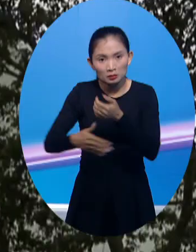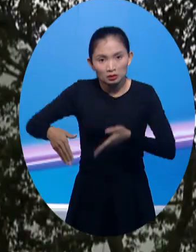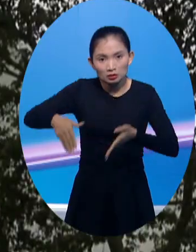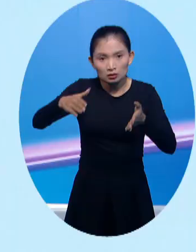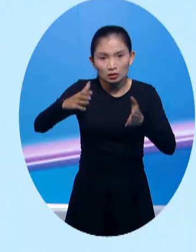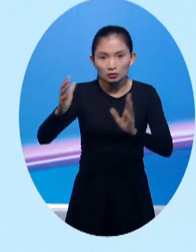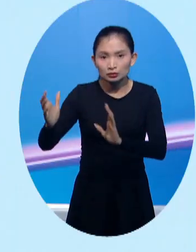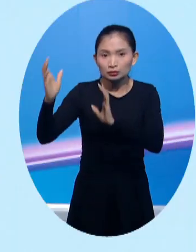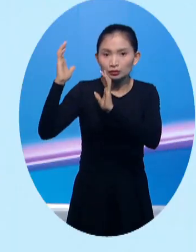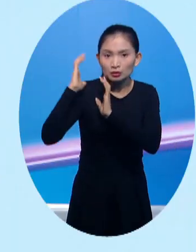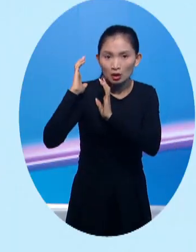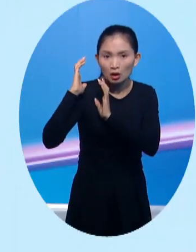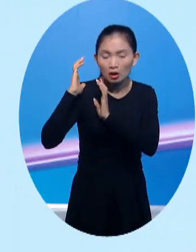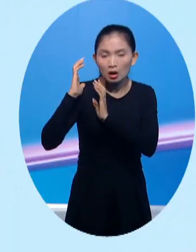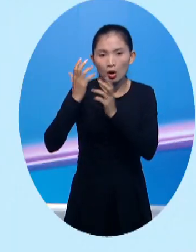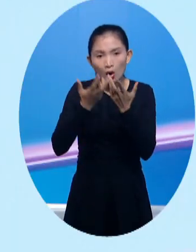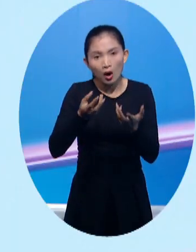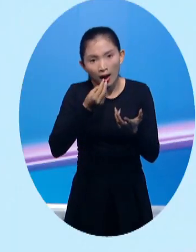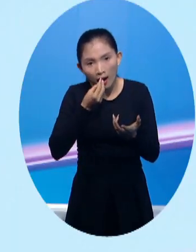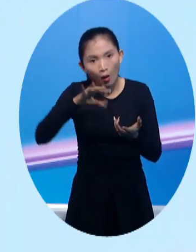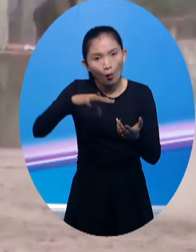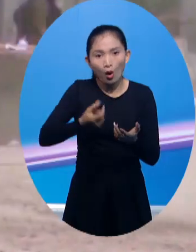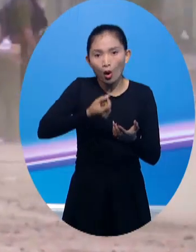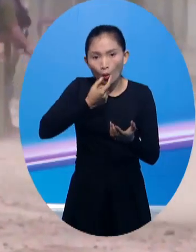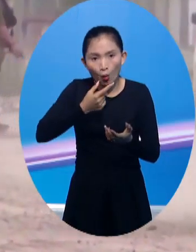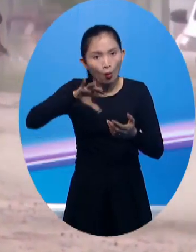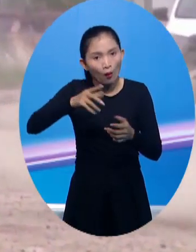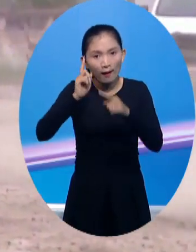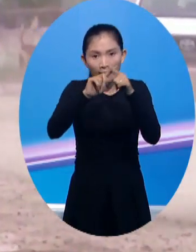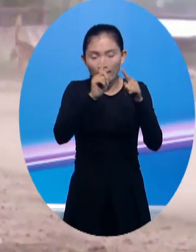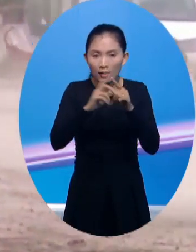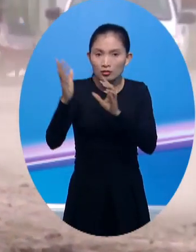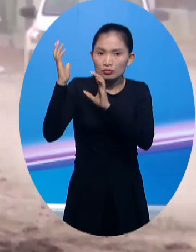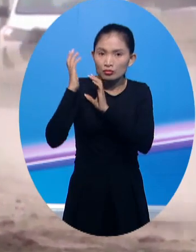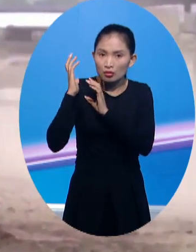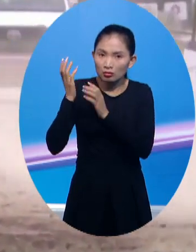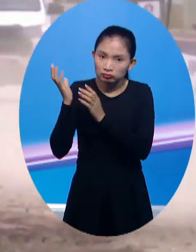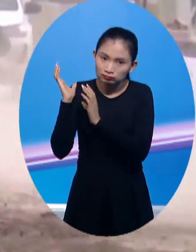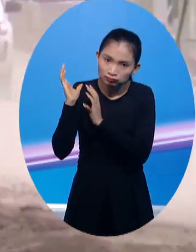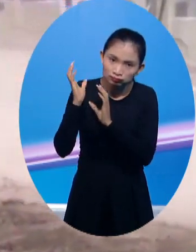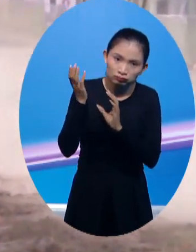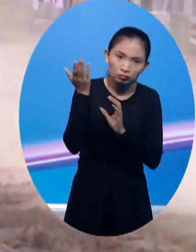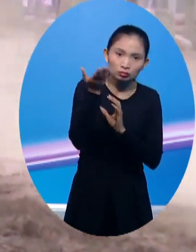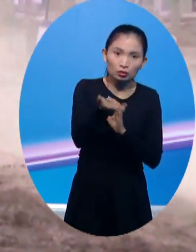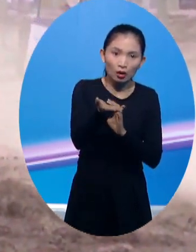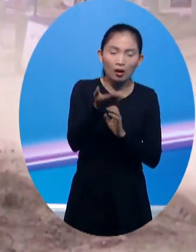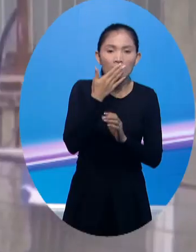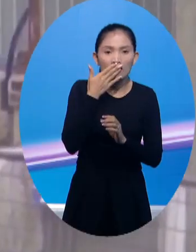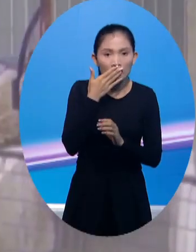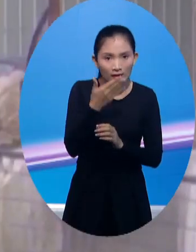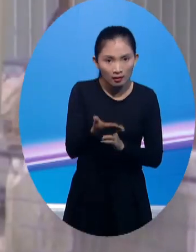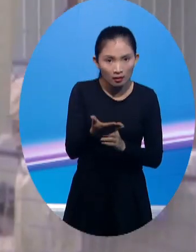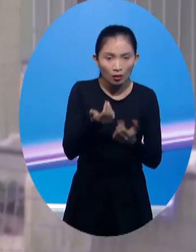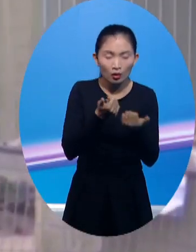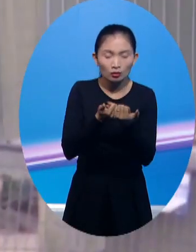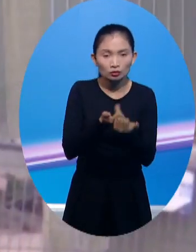gaza oce cũng nhấn mạnh liên hợp quốc và các đối tác nhân đạo sẵn sàng phối hợp với tất cả các bên để đả bảo viện trợ có thể đến được với những